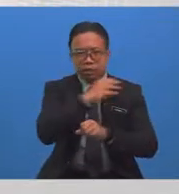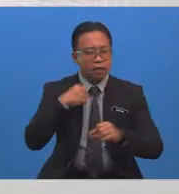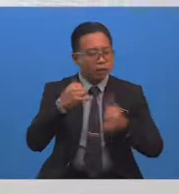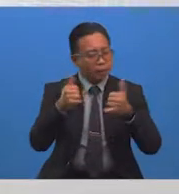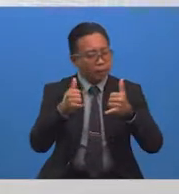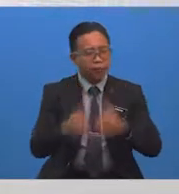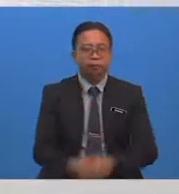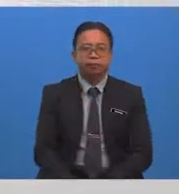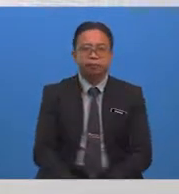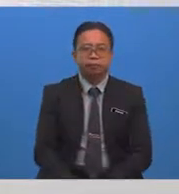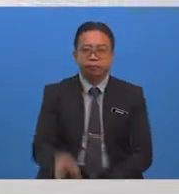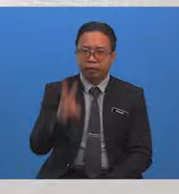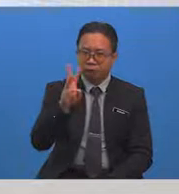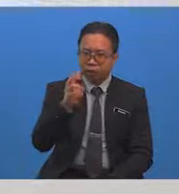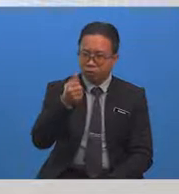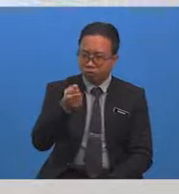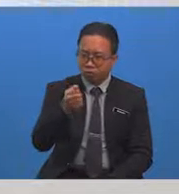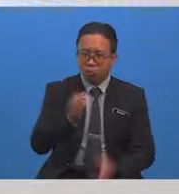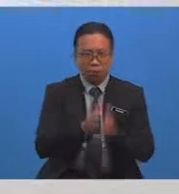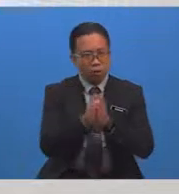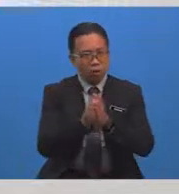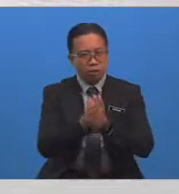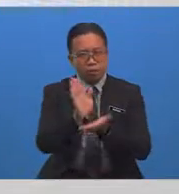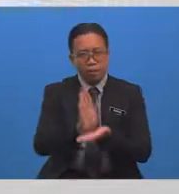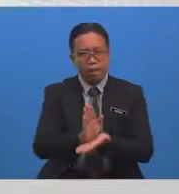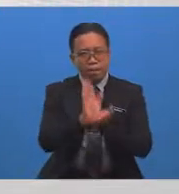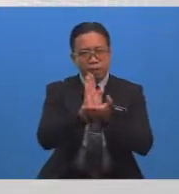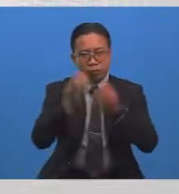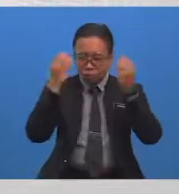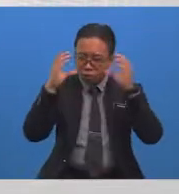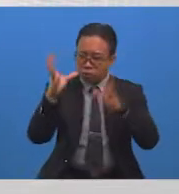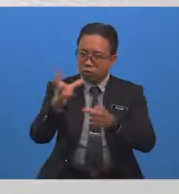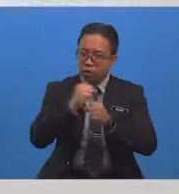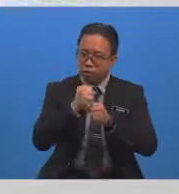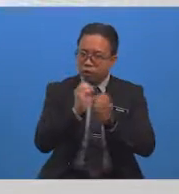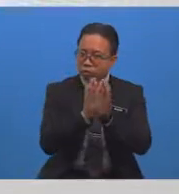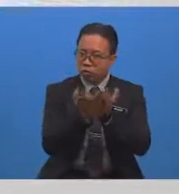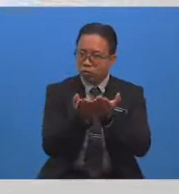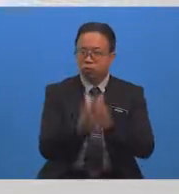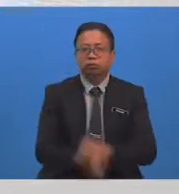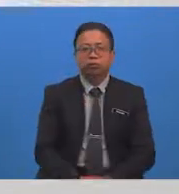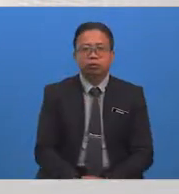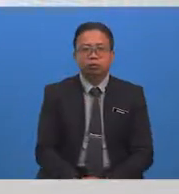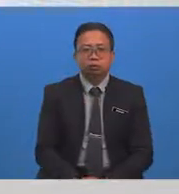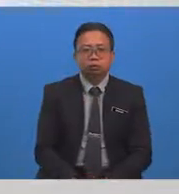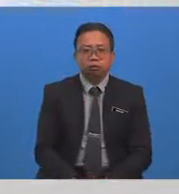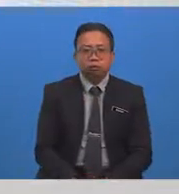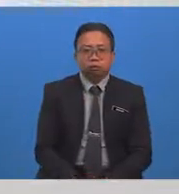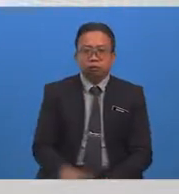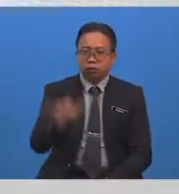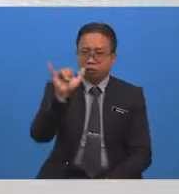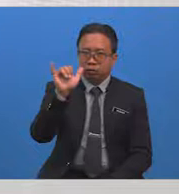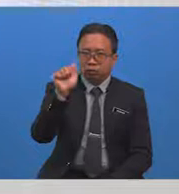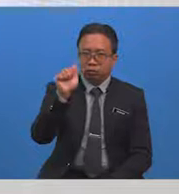6 Adakah kamu rajin Cu Ce Guh Mengambil buku bagus murid jawabannya